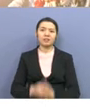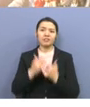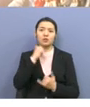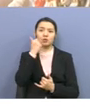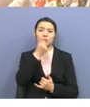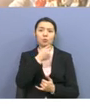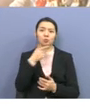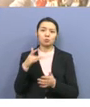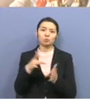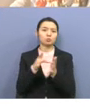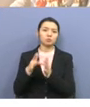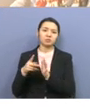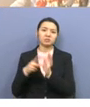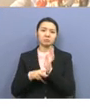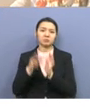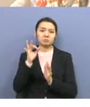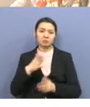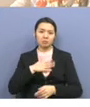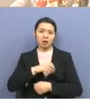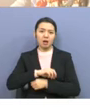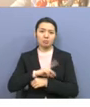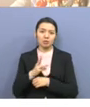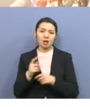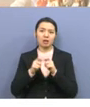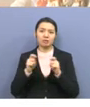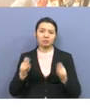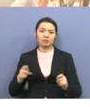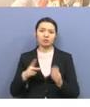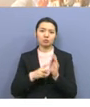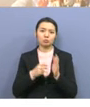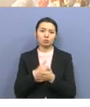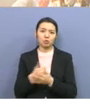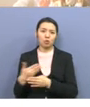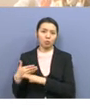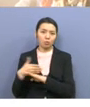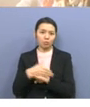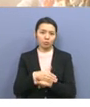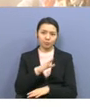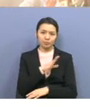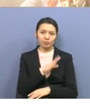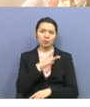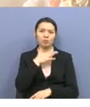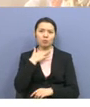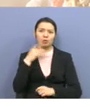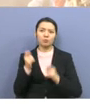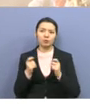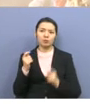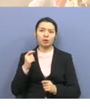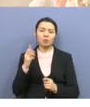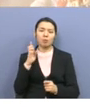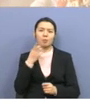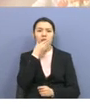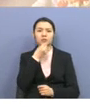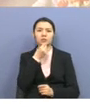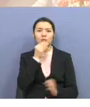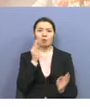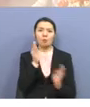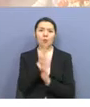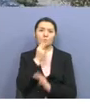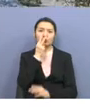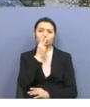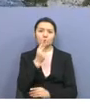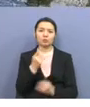жылы туристердің 70% қамтыдық. Бүгін ашылу рәсіміне 700-ге жуық қонақ қатысты. Жан-жақтан келген адамдар Бурабайдың тылсым табиғатын